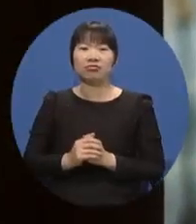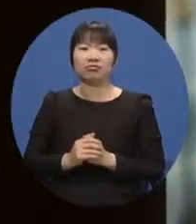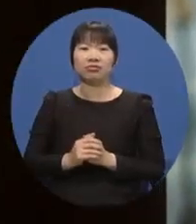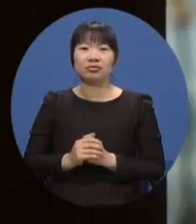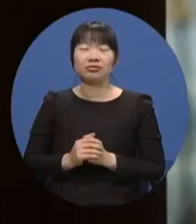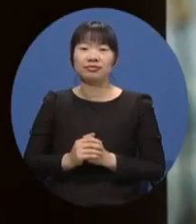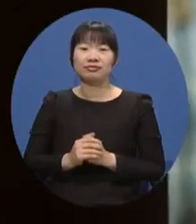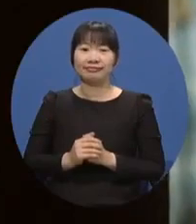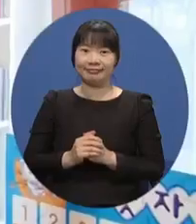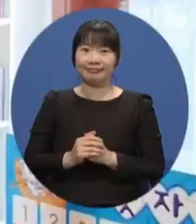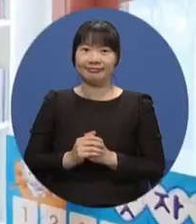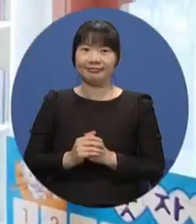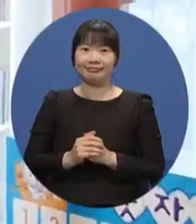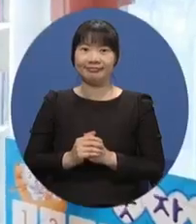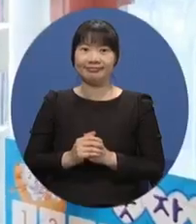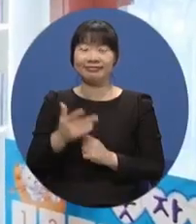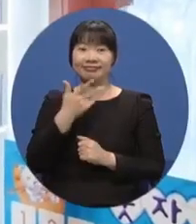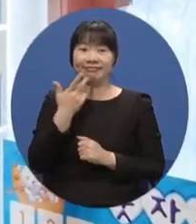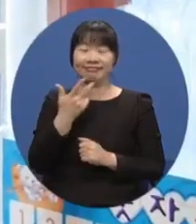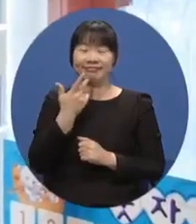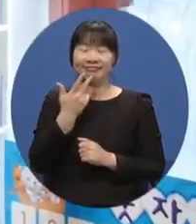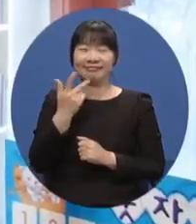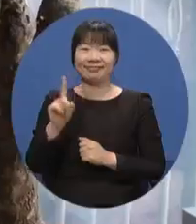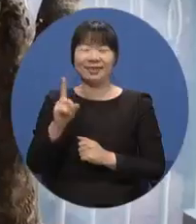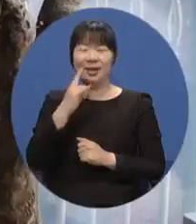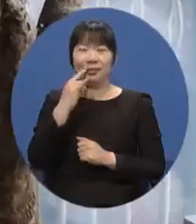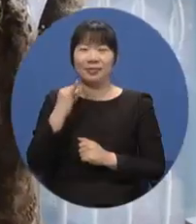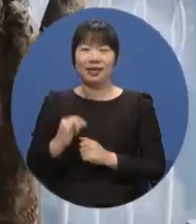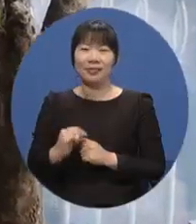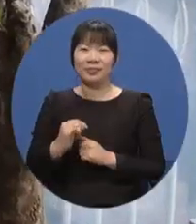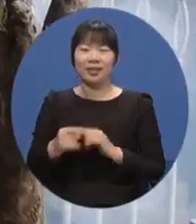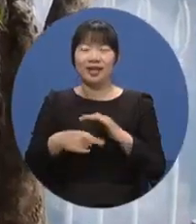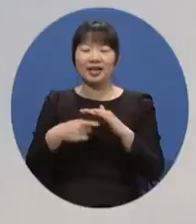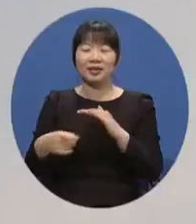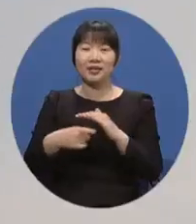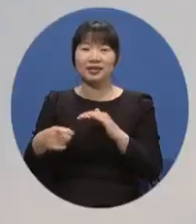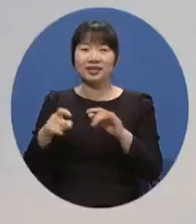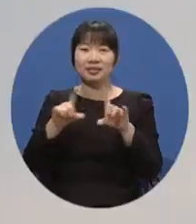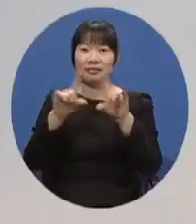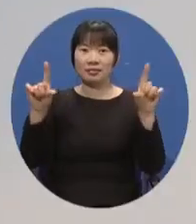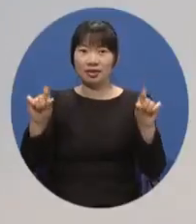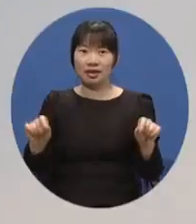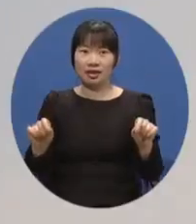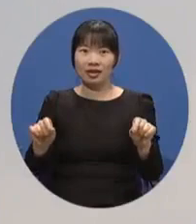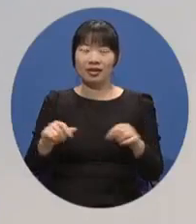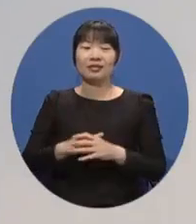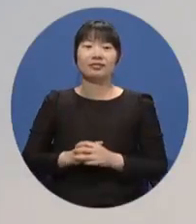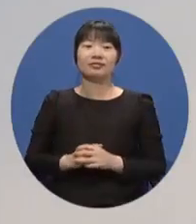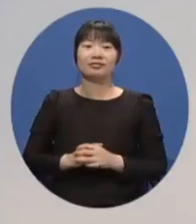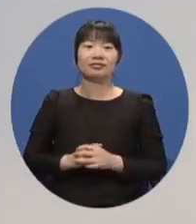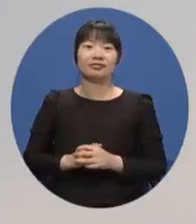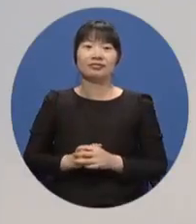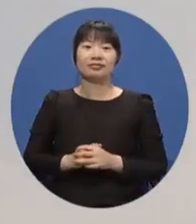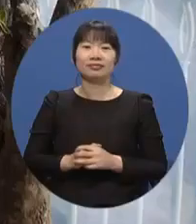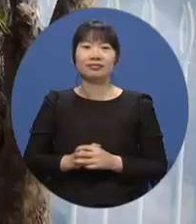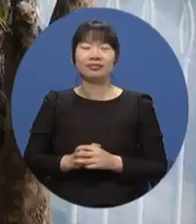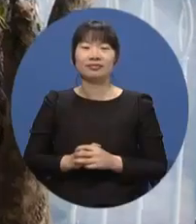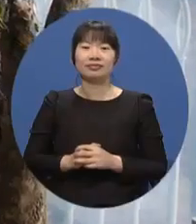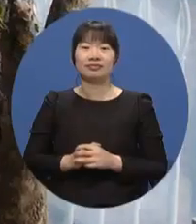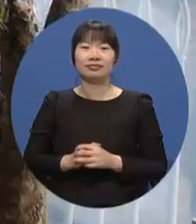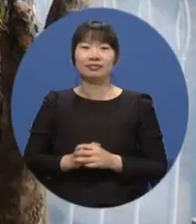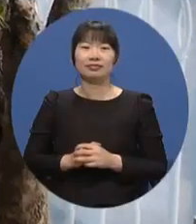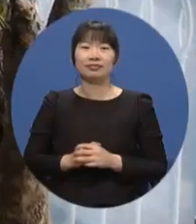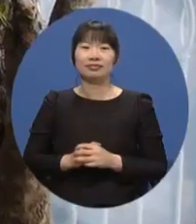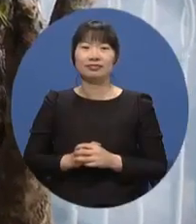Will you help me hang the clothes? 바로 엄마의 커닝 페이퍼. Try hanging